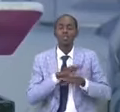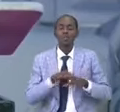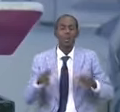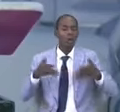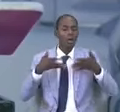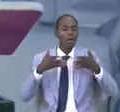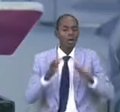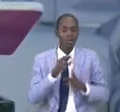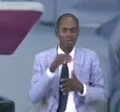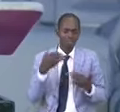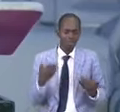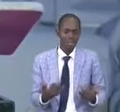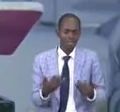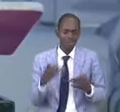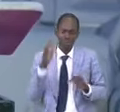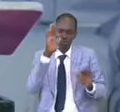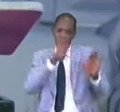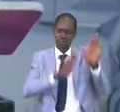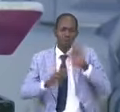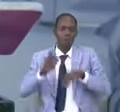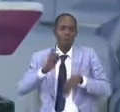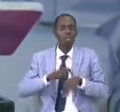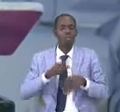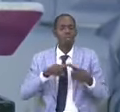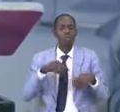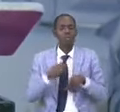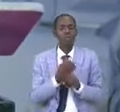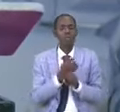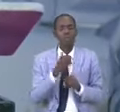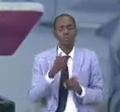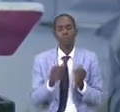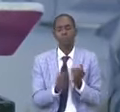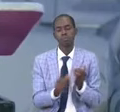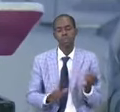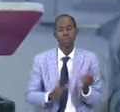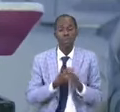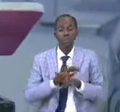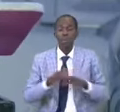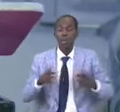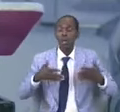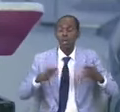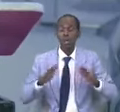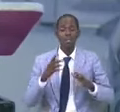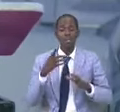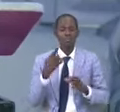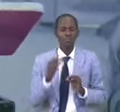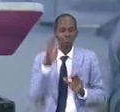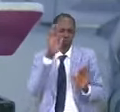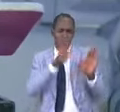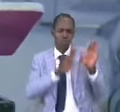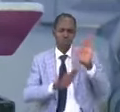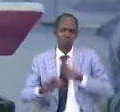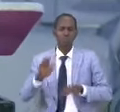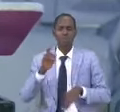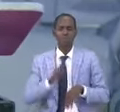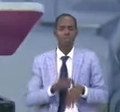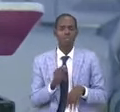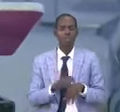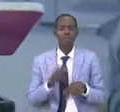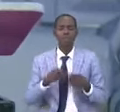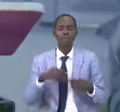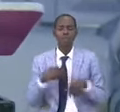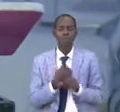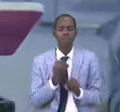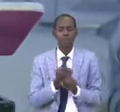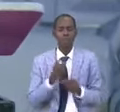de faire le trop grader ne laisse pas les temps difficiles ta mettre pour compromettre ne laisse pas les choses de